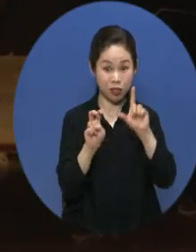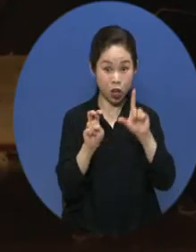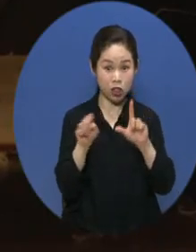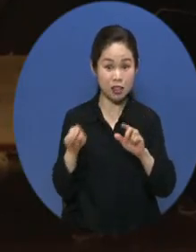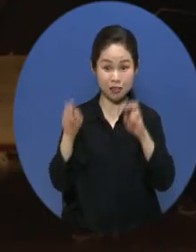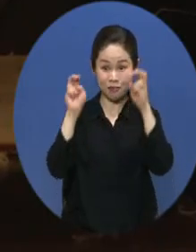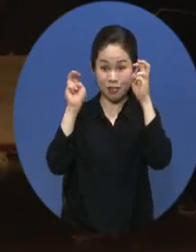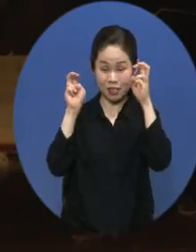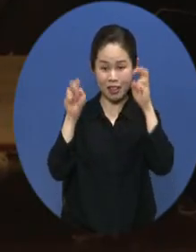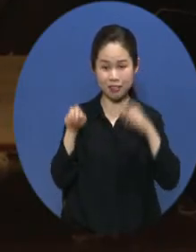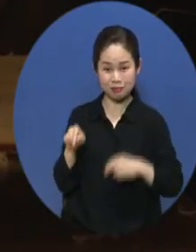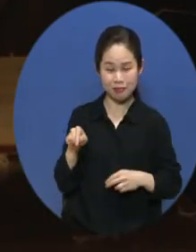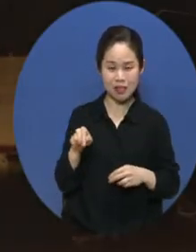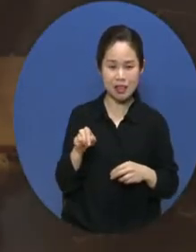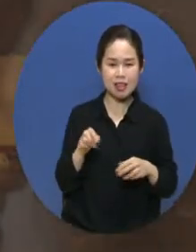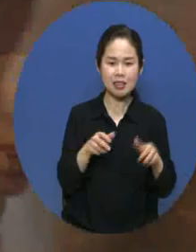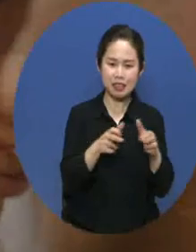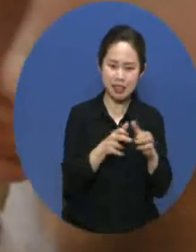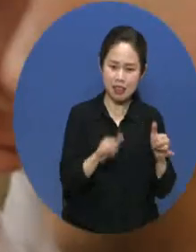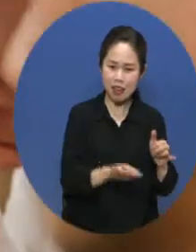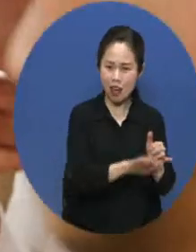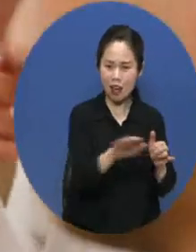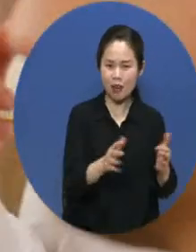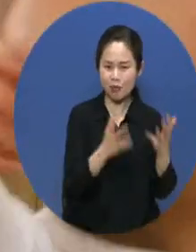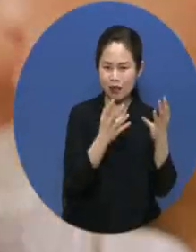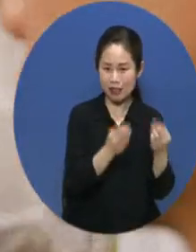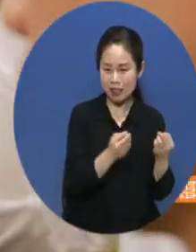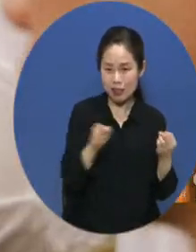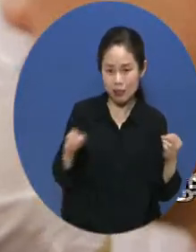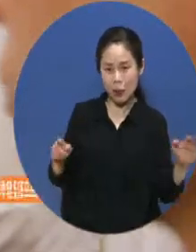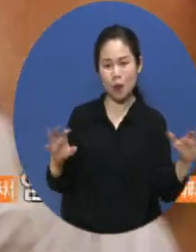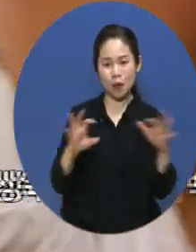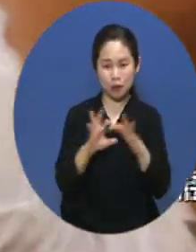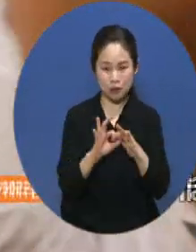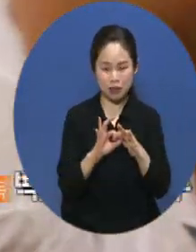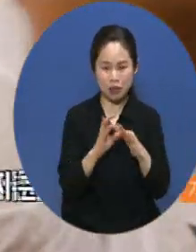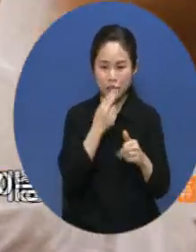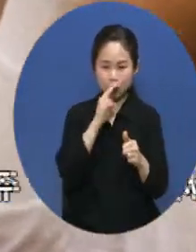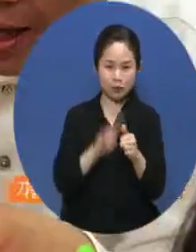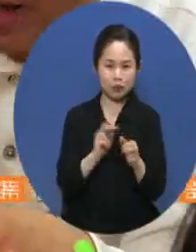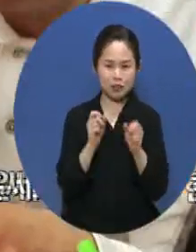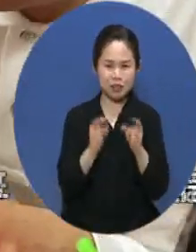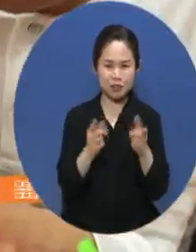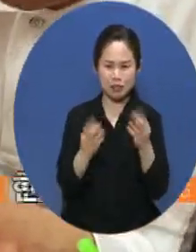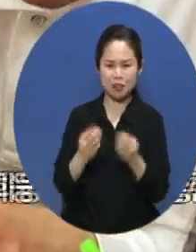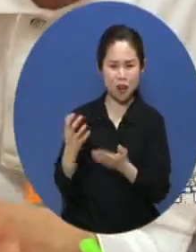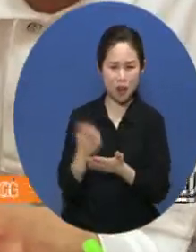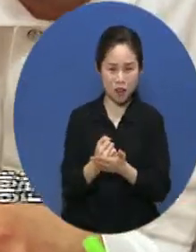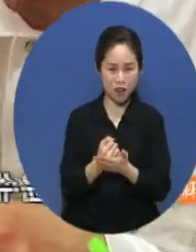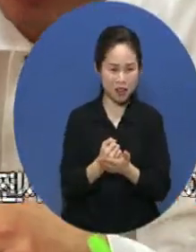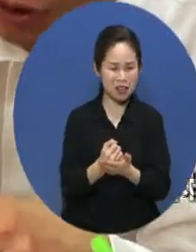많은 장애인들이 그립플레이에서 도전의 기회를 함께할 수 있기를 기대해봅니다.